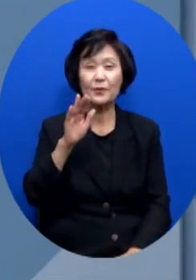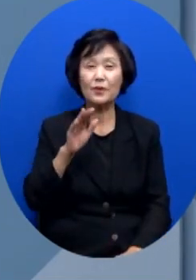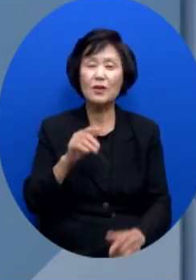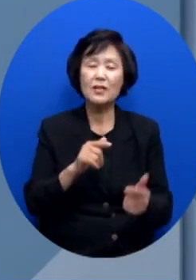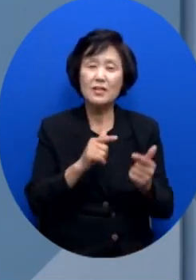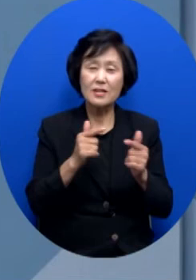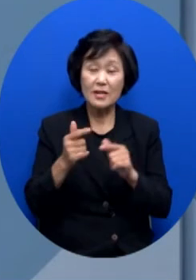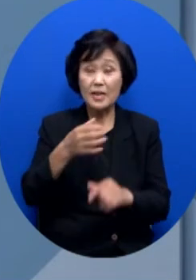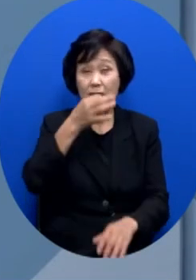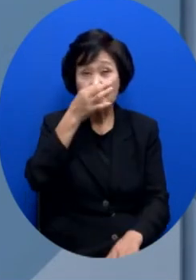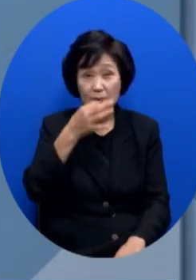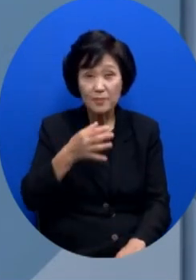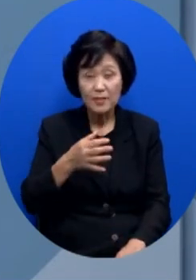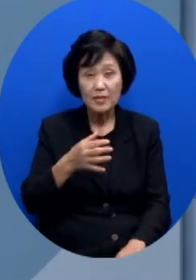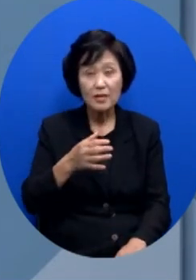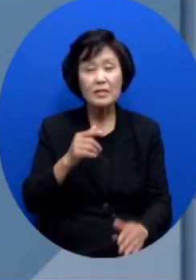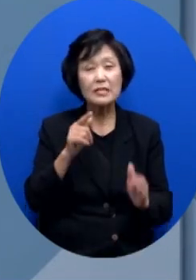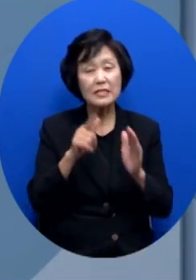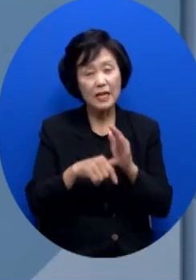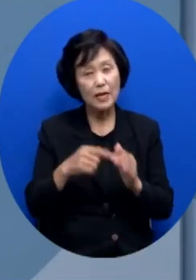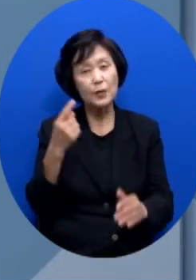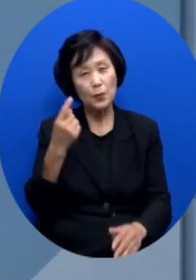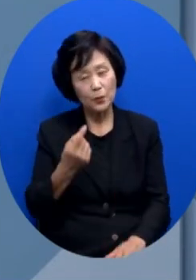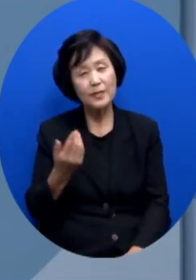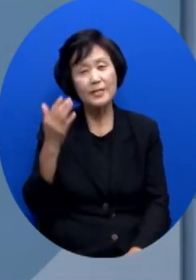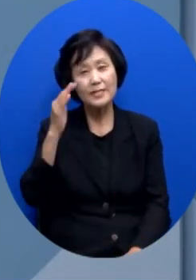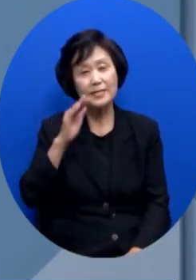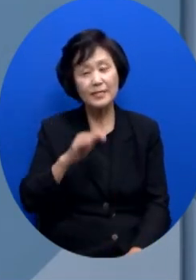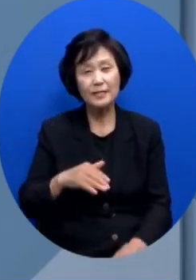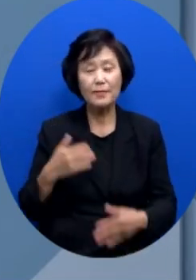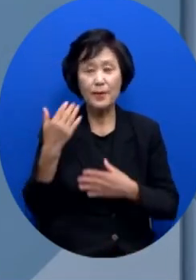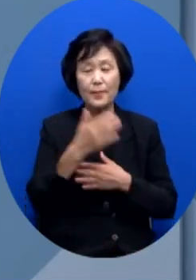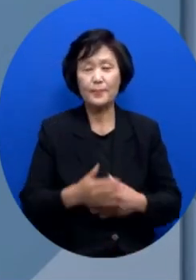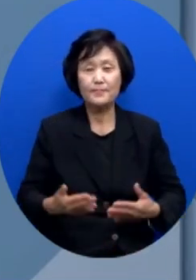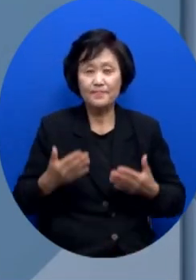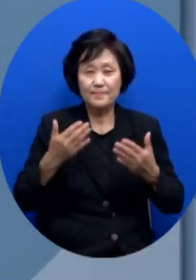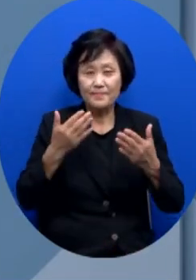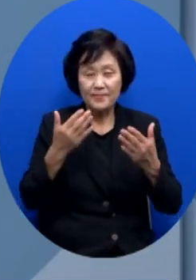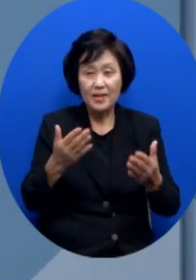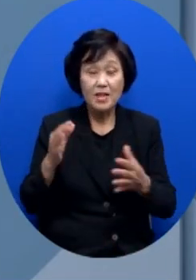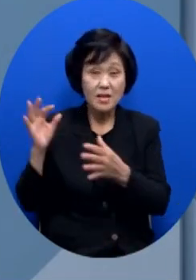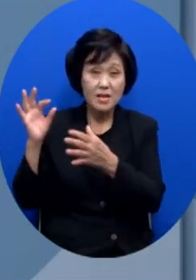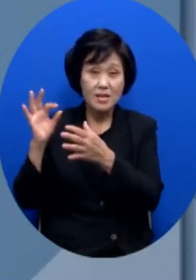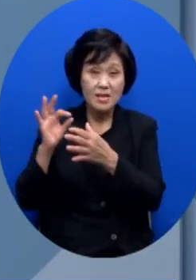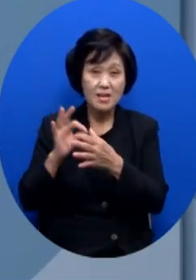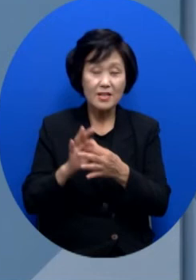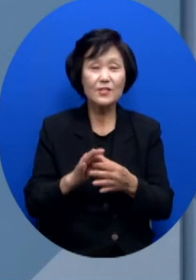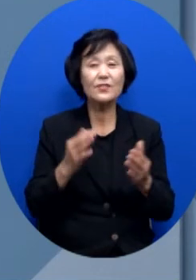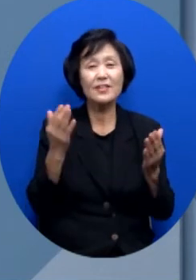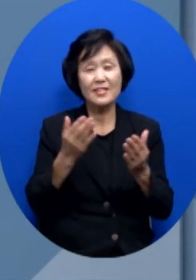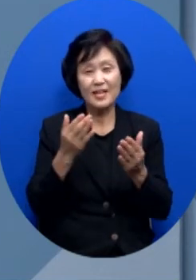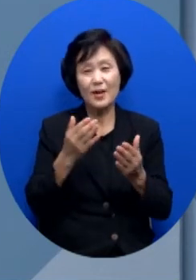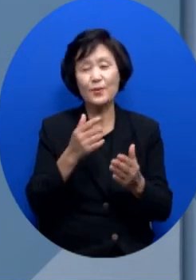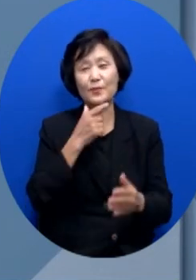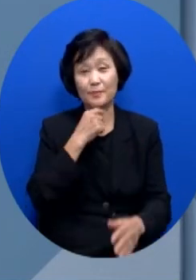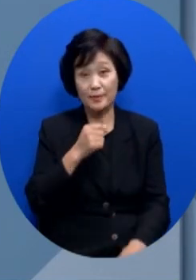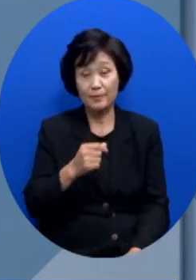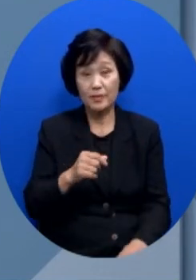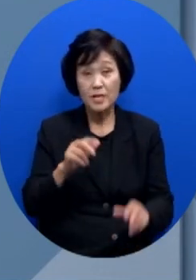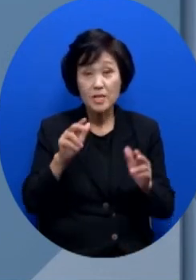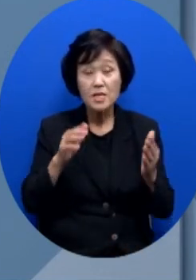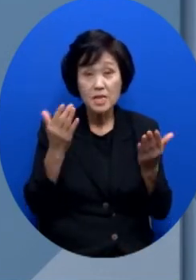가지 힘든 일도 있지만 헌신을 다해서 이 일을 계속해 나가려고 합니다. 이 일이 지금까지도 가능했던 것은 우리